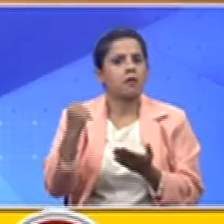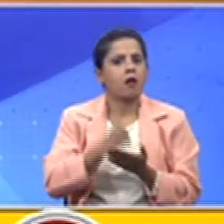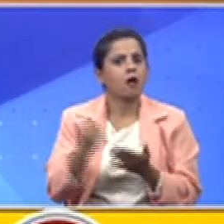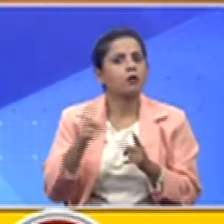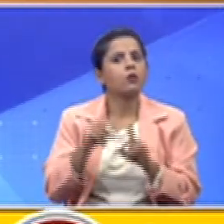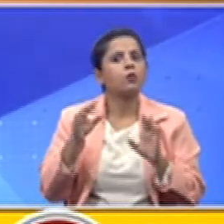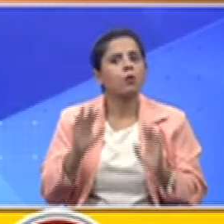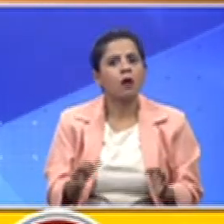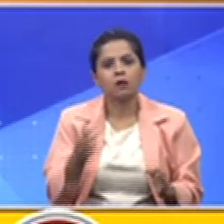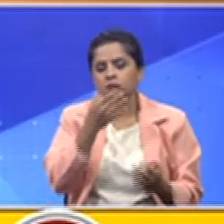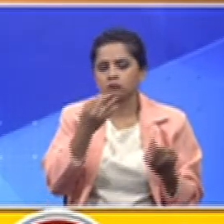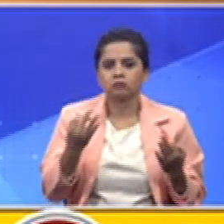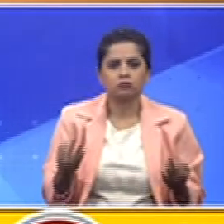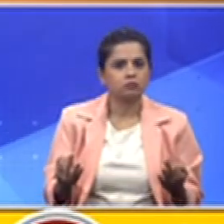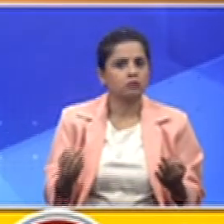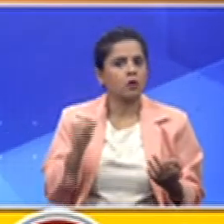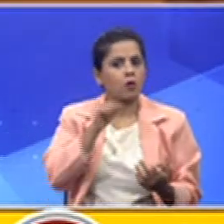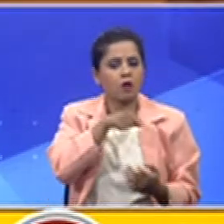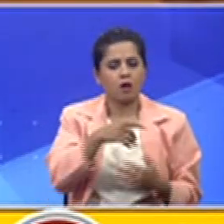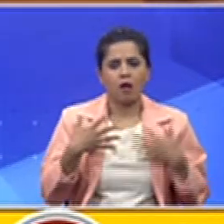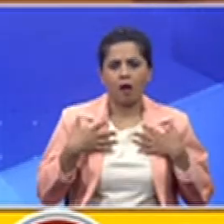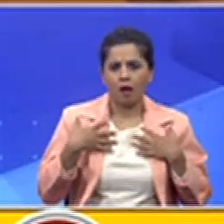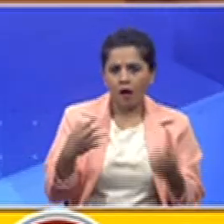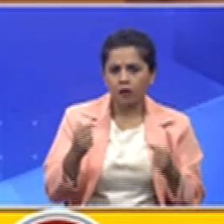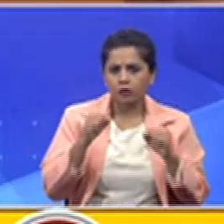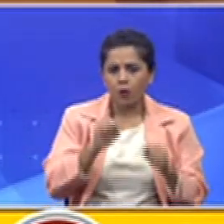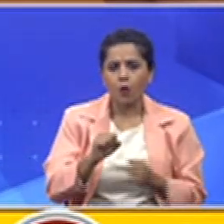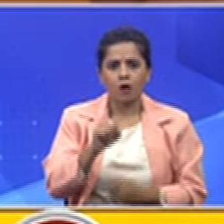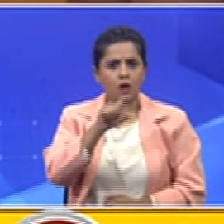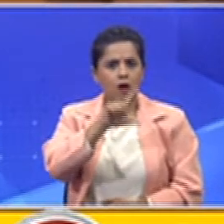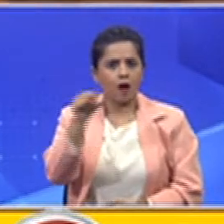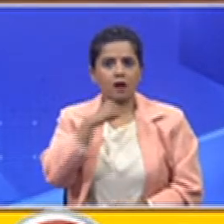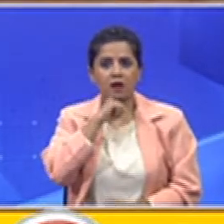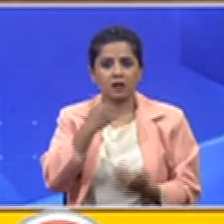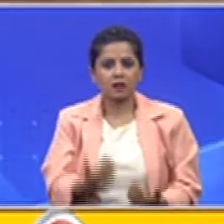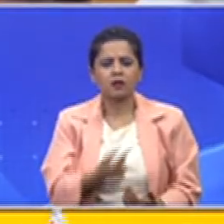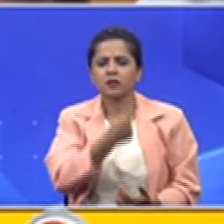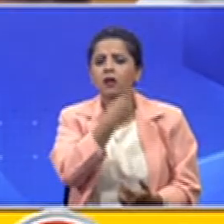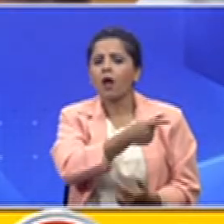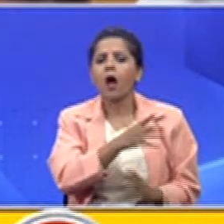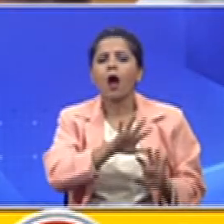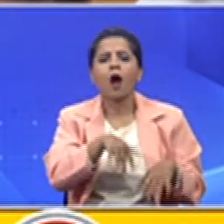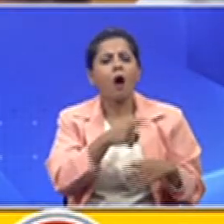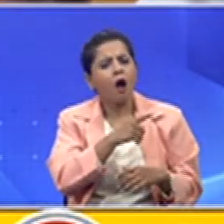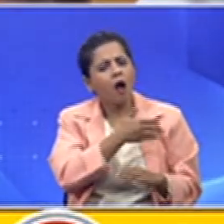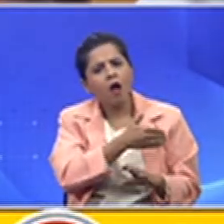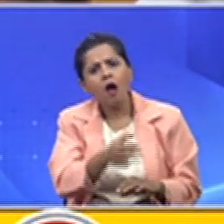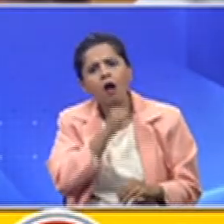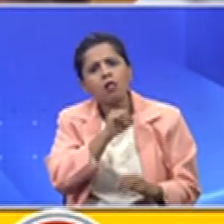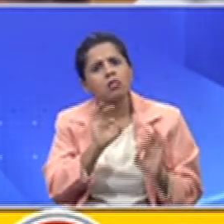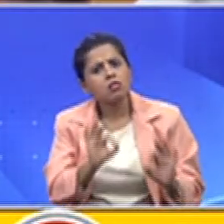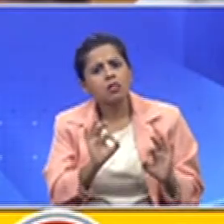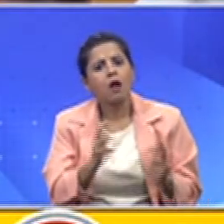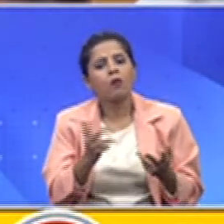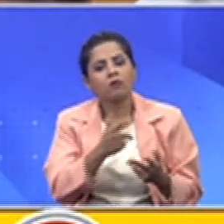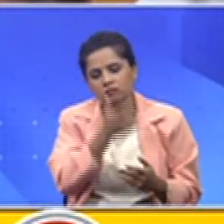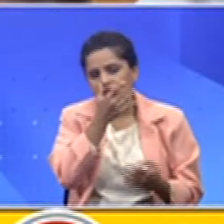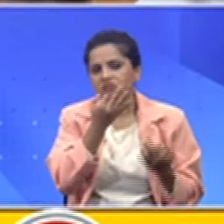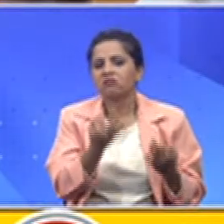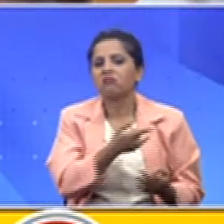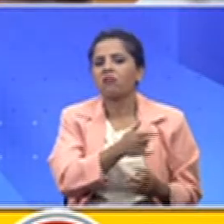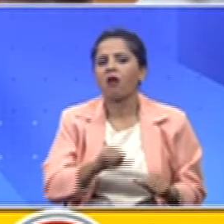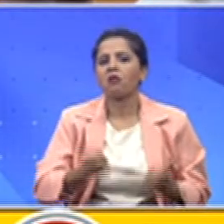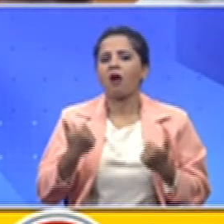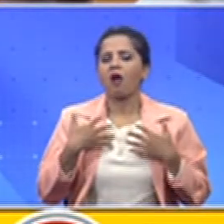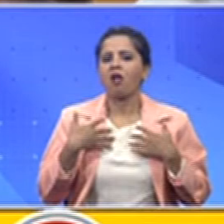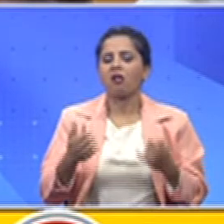हैं। वो अपने स्वास्थ्य और 100 साल की इस आयु का श्रेय योग को ही देती हैं।